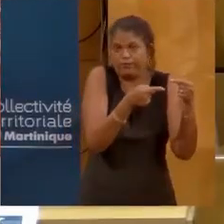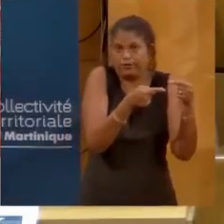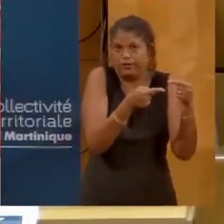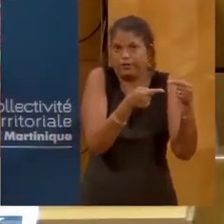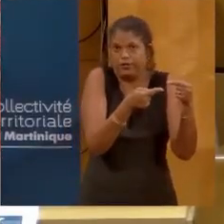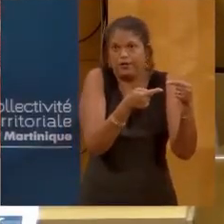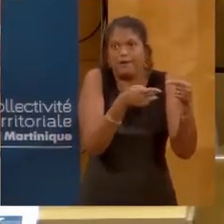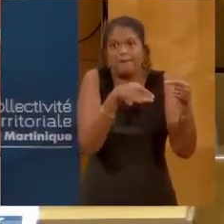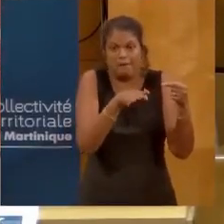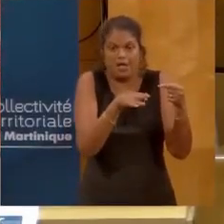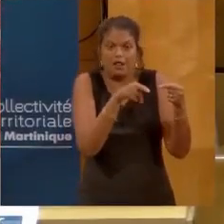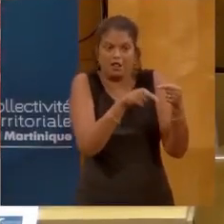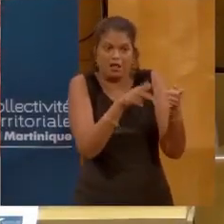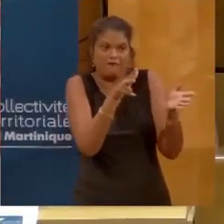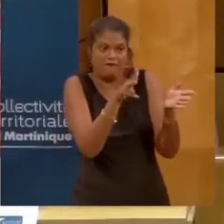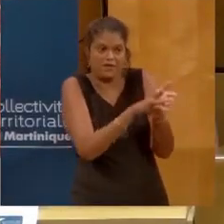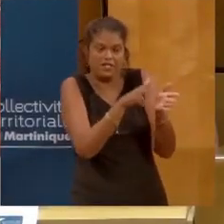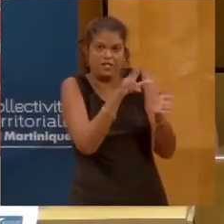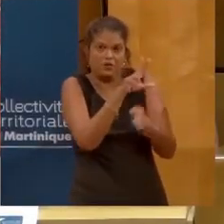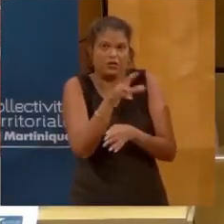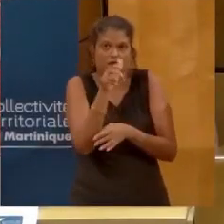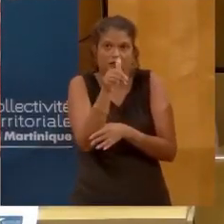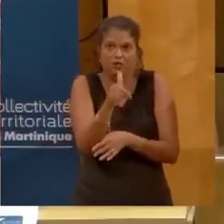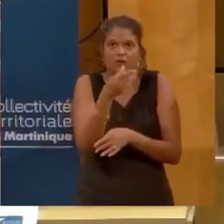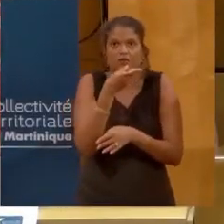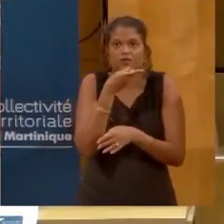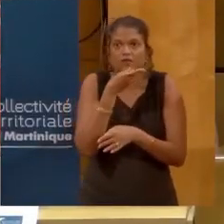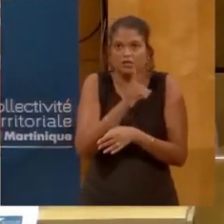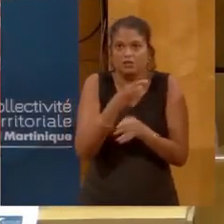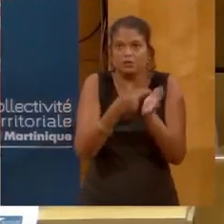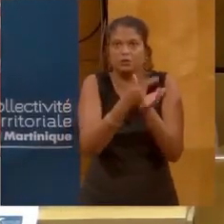au 31 décembre 2024.